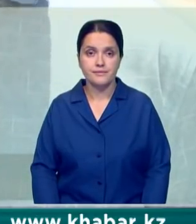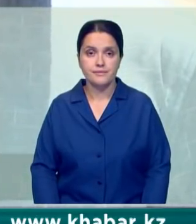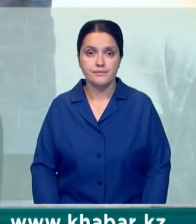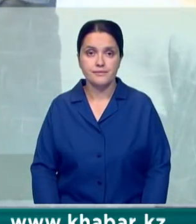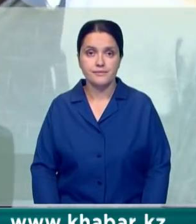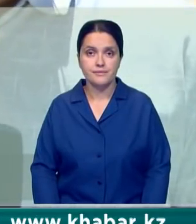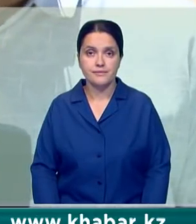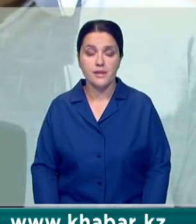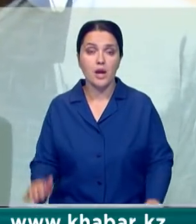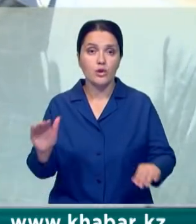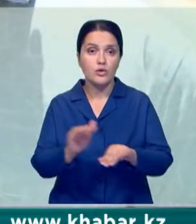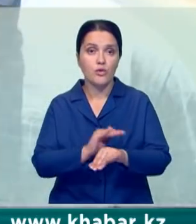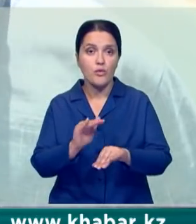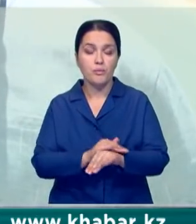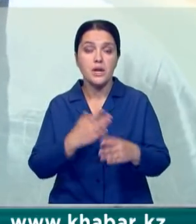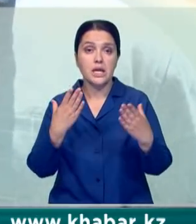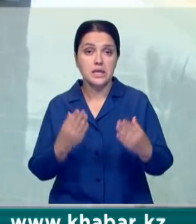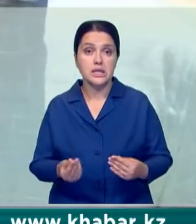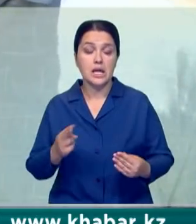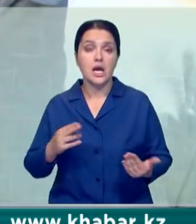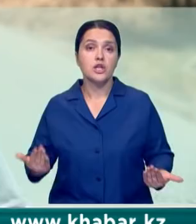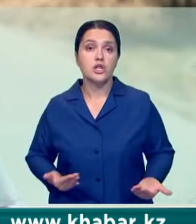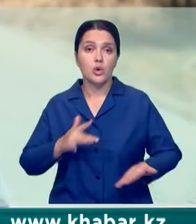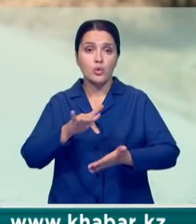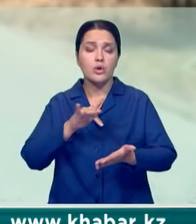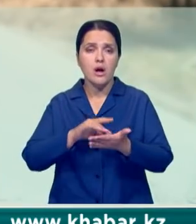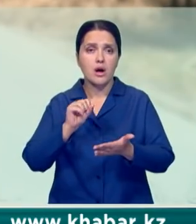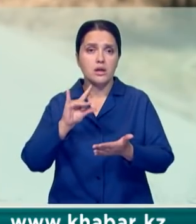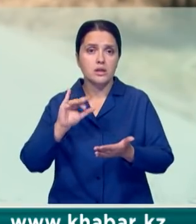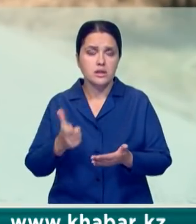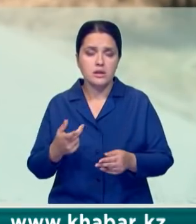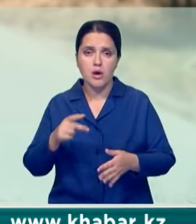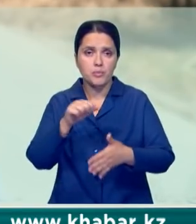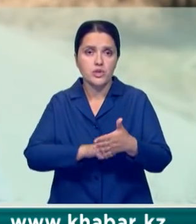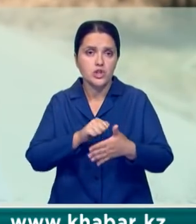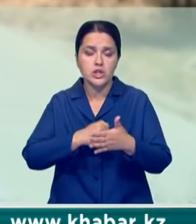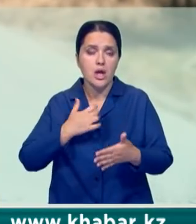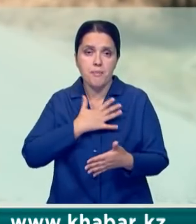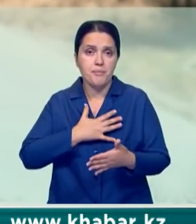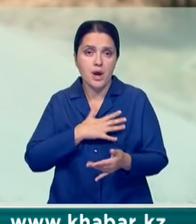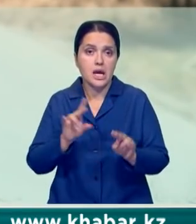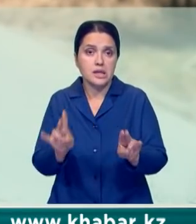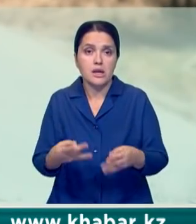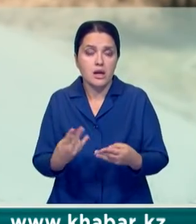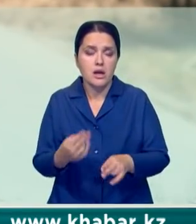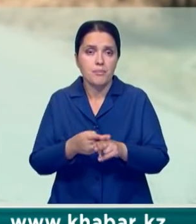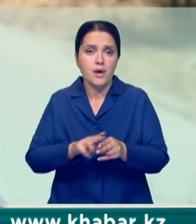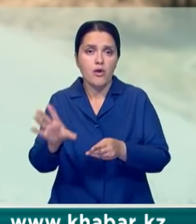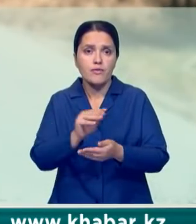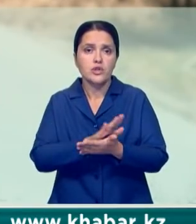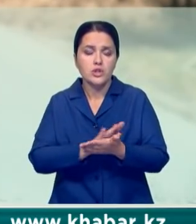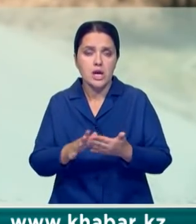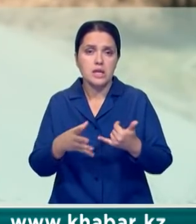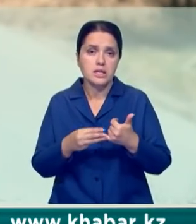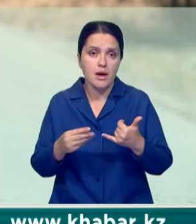добрый день гульнара для жителей арысь и нет никаких оснований беспокоиться не за ради отцу не загрязнение